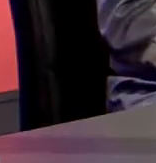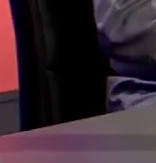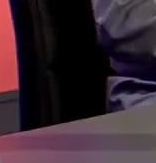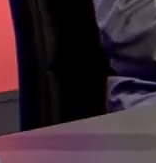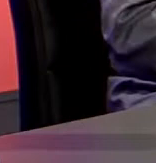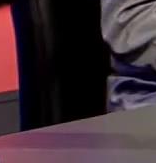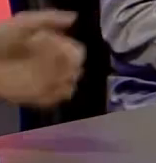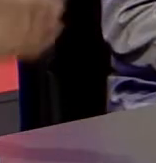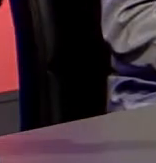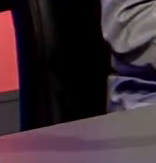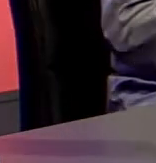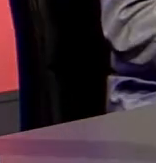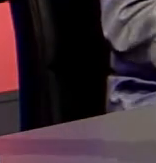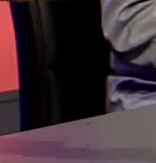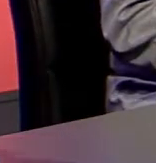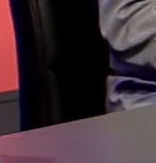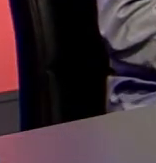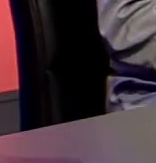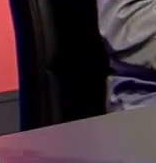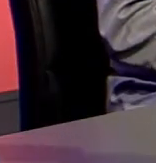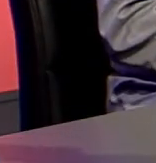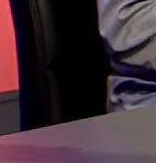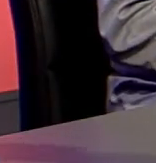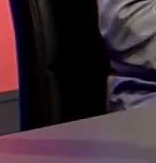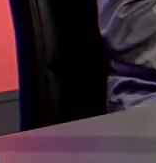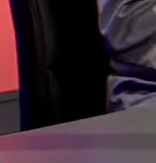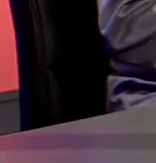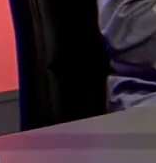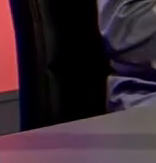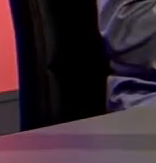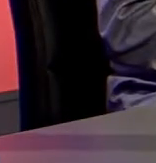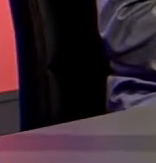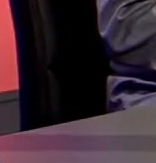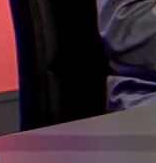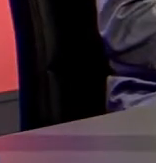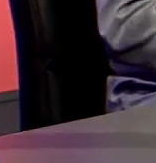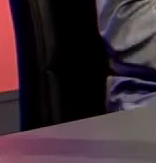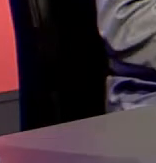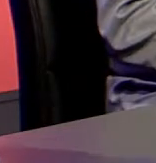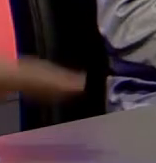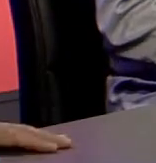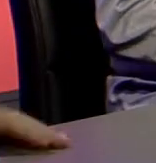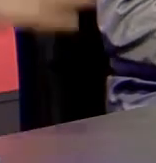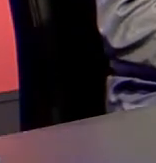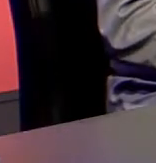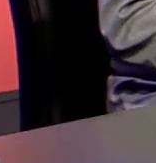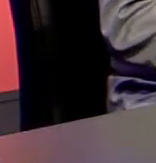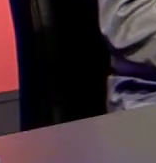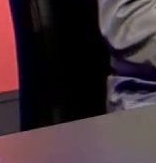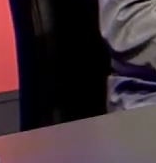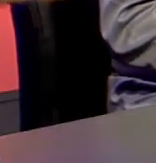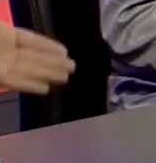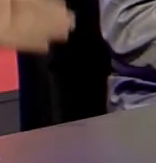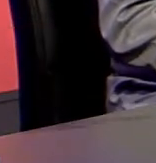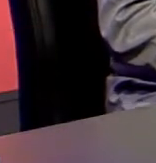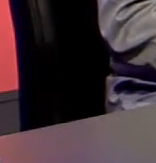דוקטור לספרות. כן. מה שלומך? מצוין. אמרו לי להגיד עוד משהו, תכף שגריר? לא, בקיץ. בקיץ, אוקיי. יריב